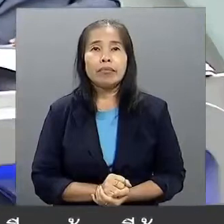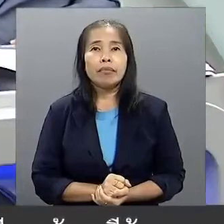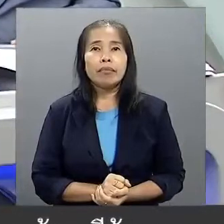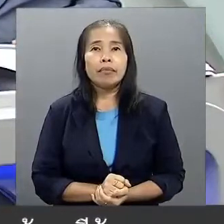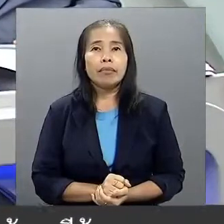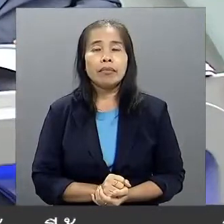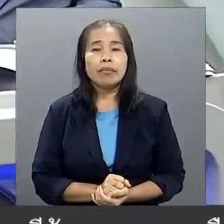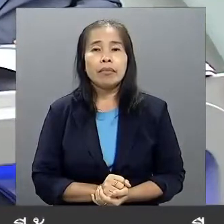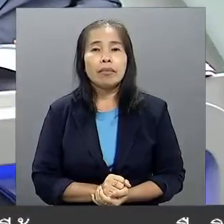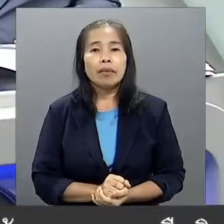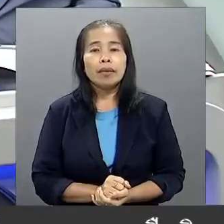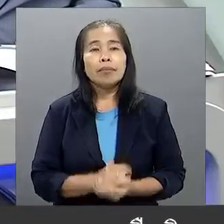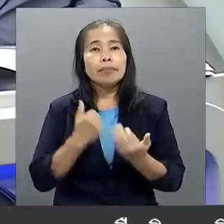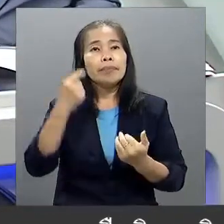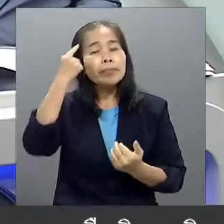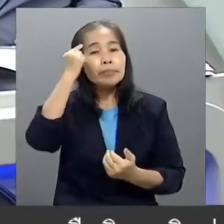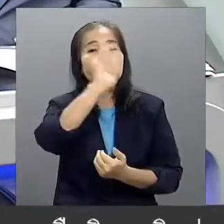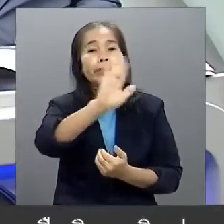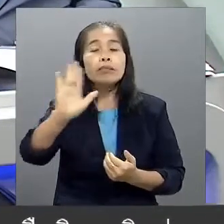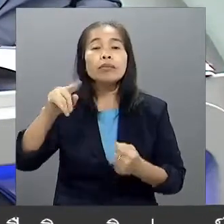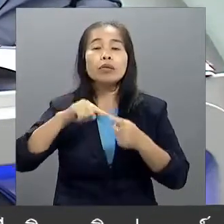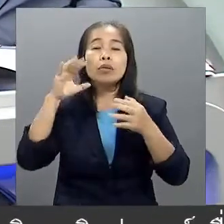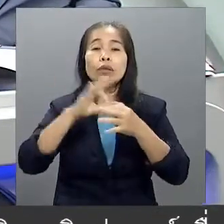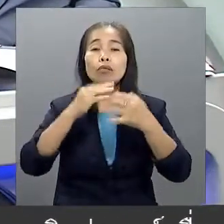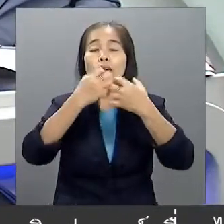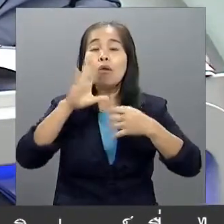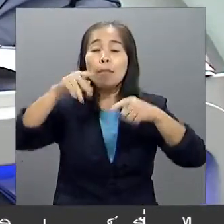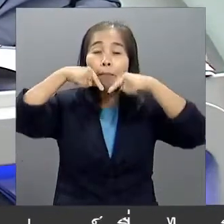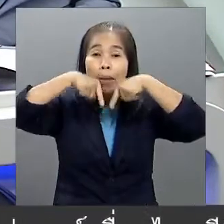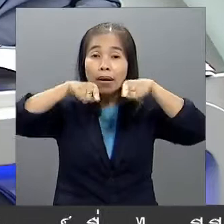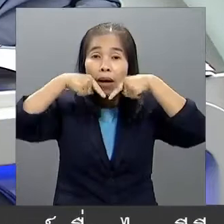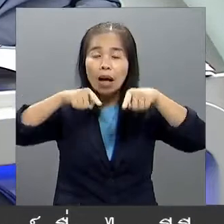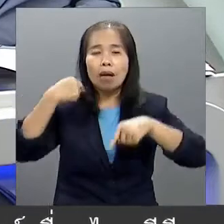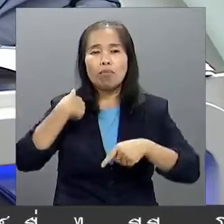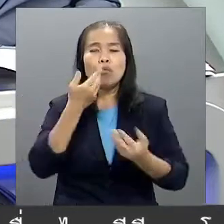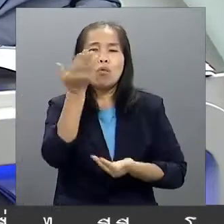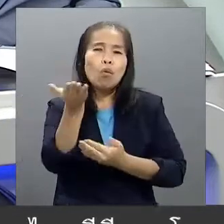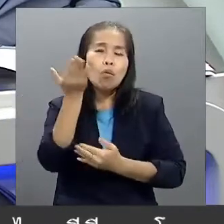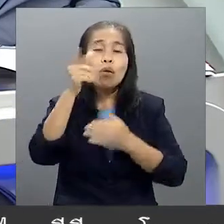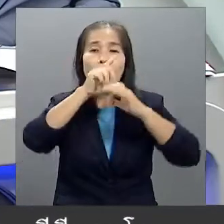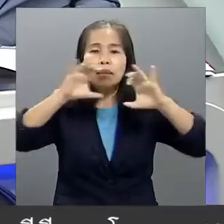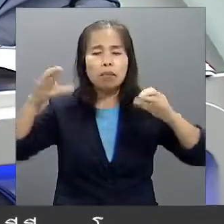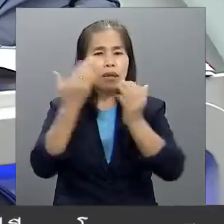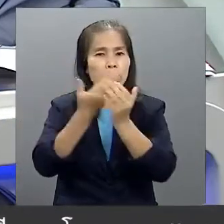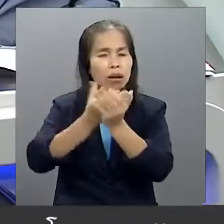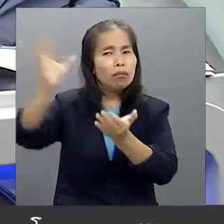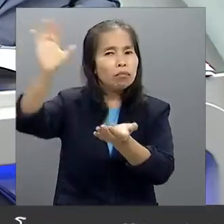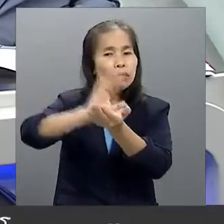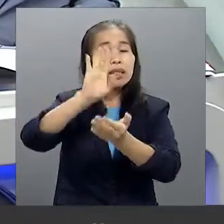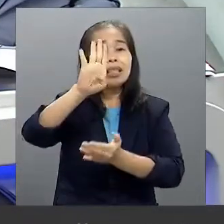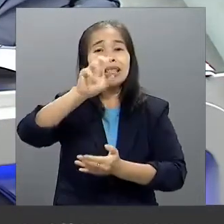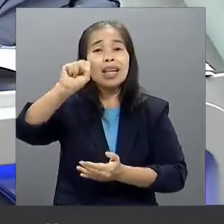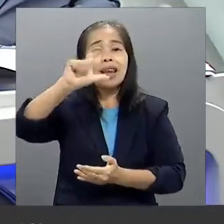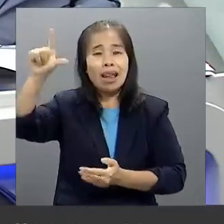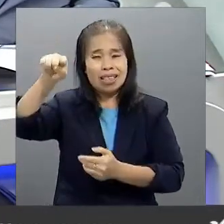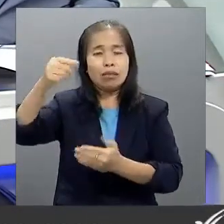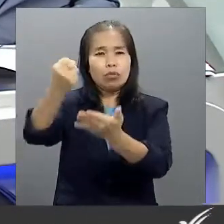เยควเห็จากประธาร์วสาครกาการทองเที่ยว จังหวดพังงาที่ออกมาเรื่ร้องใหรกระุ้นร้ได้